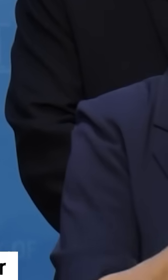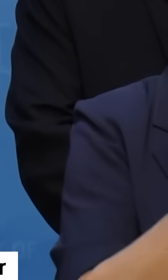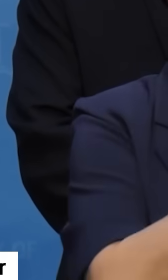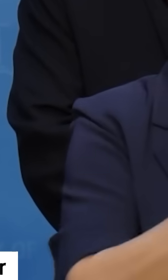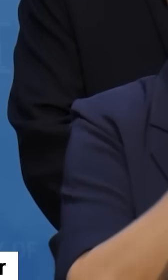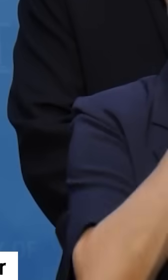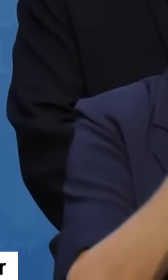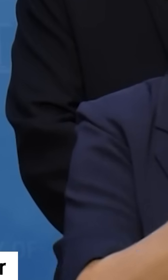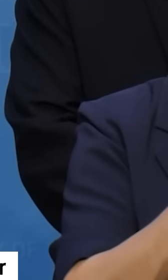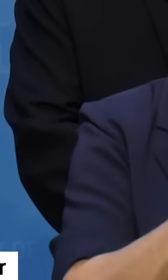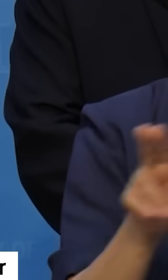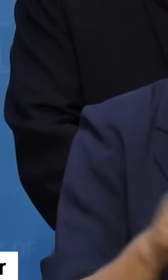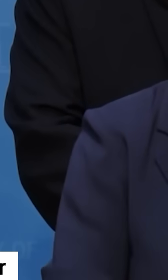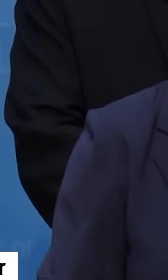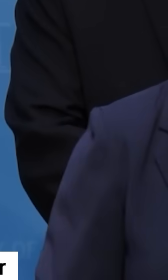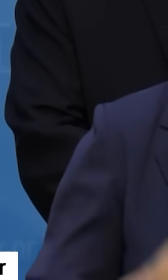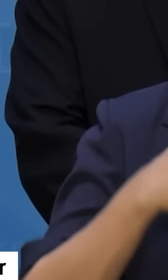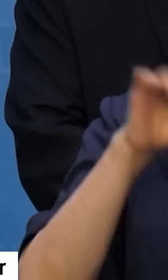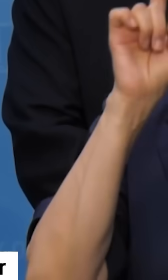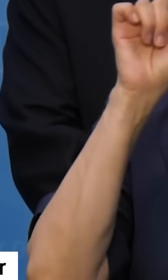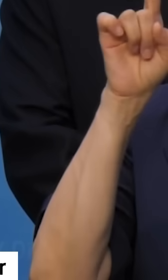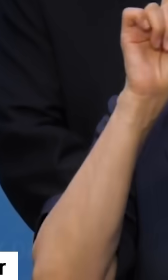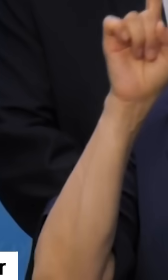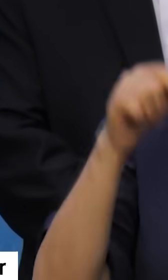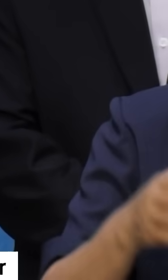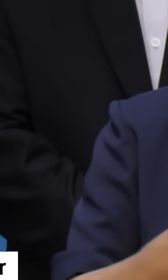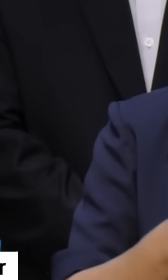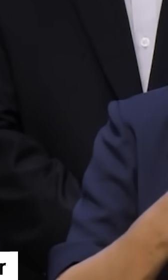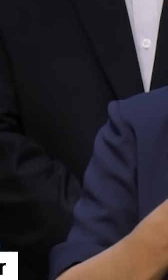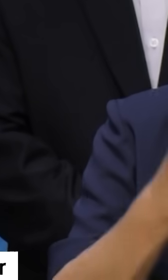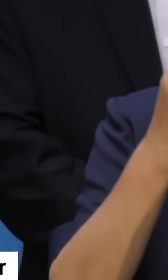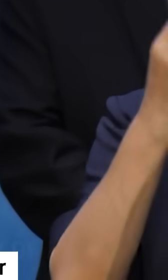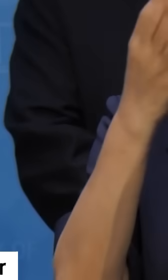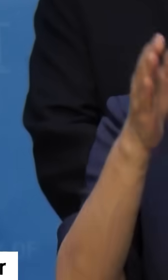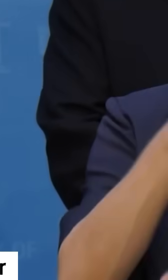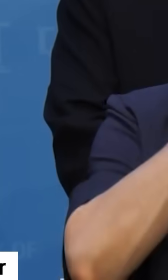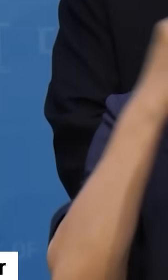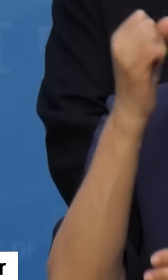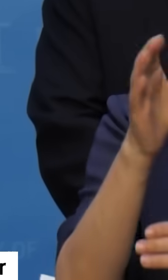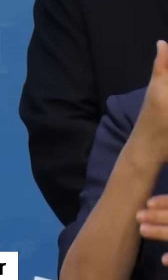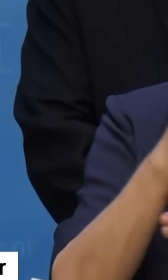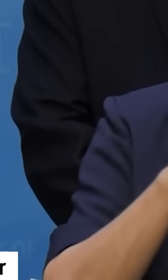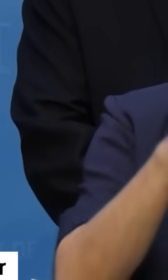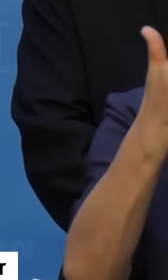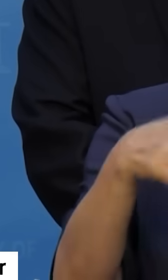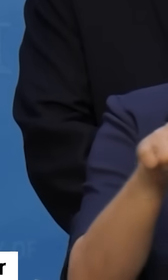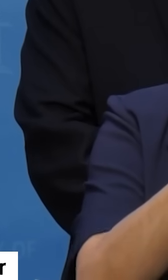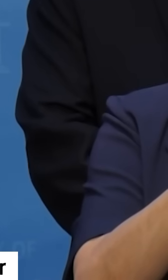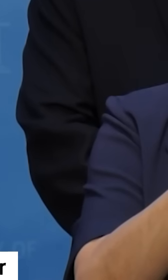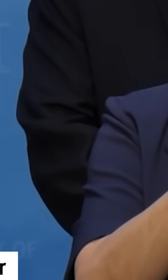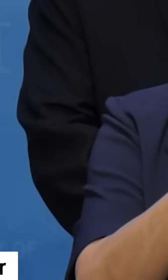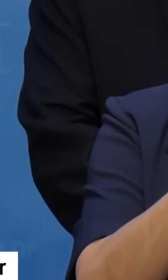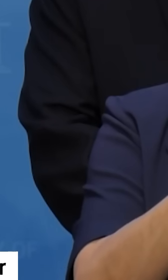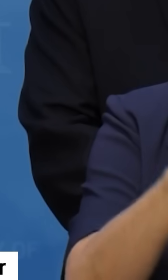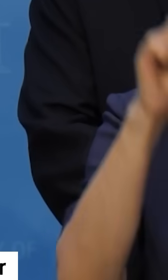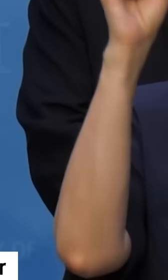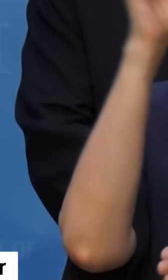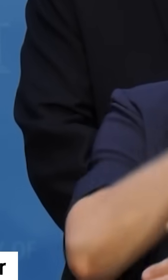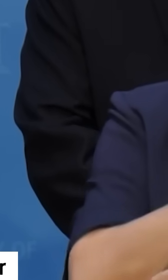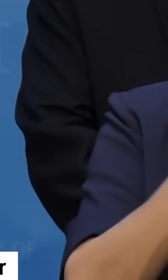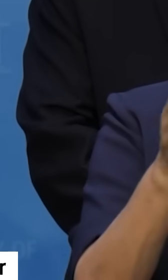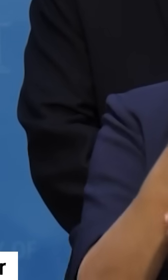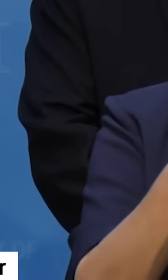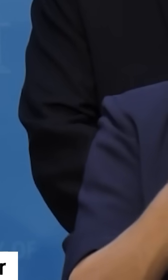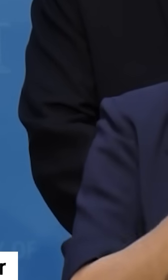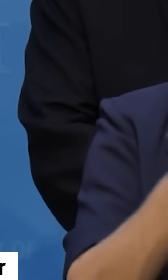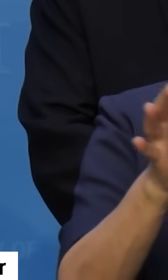있습니다. 저는 매일 신선하고 맛있는 수산물을 공급하기 위해서 새벽부터 수산시장에